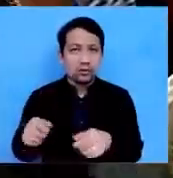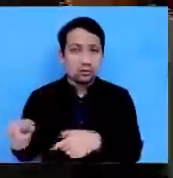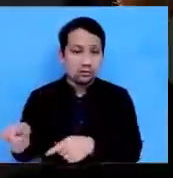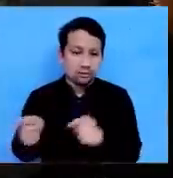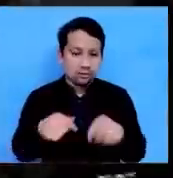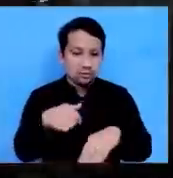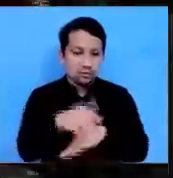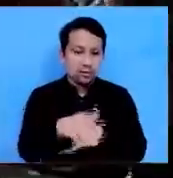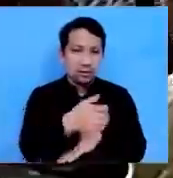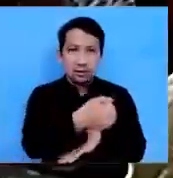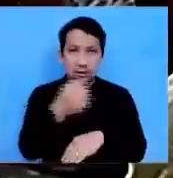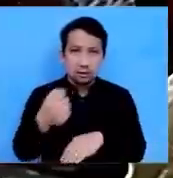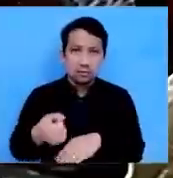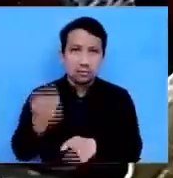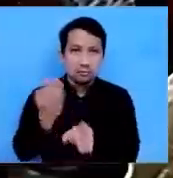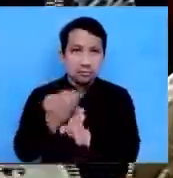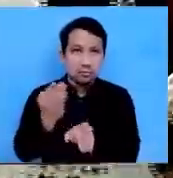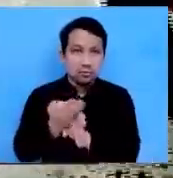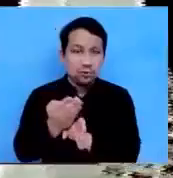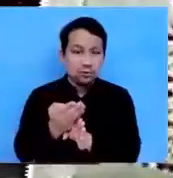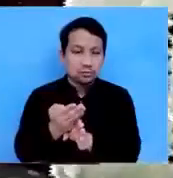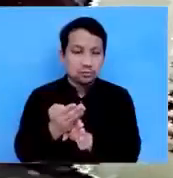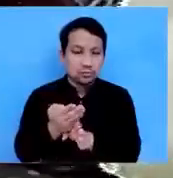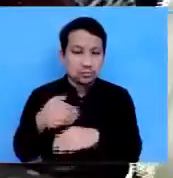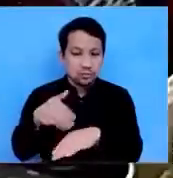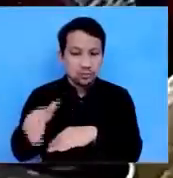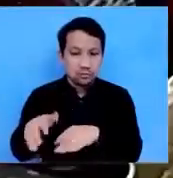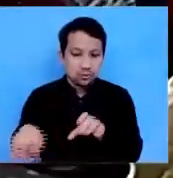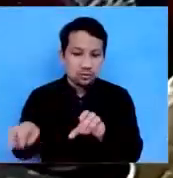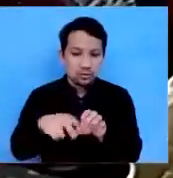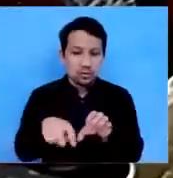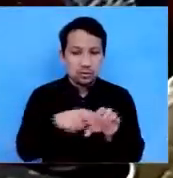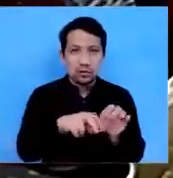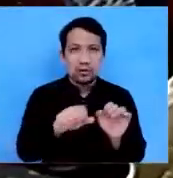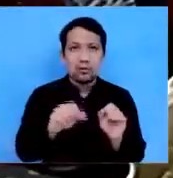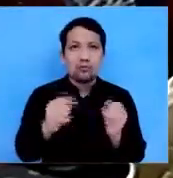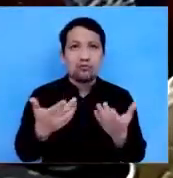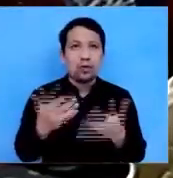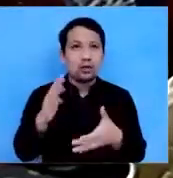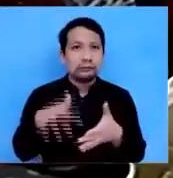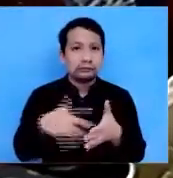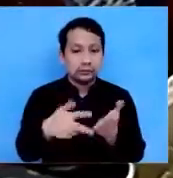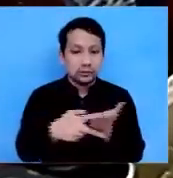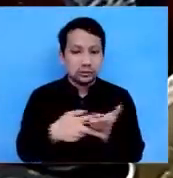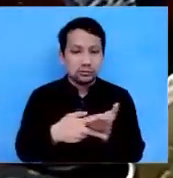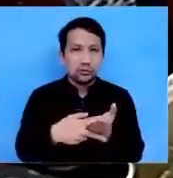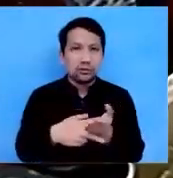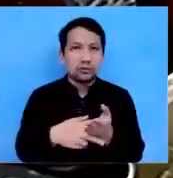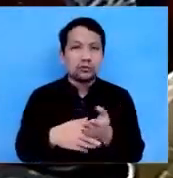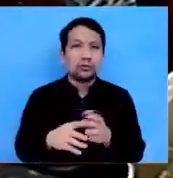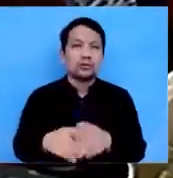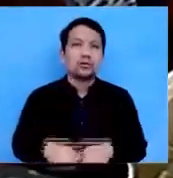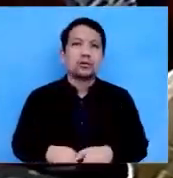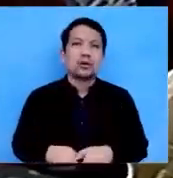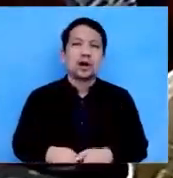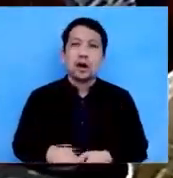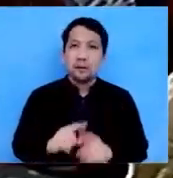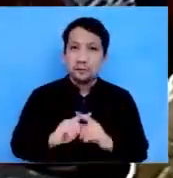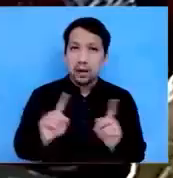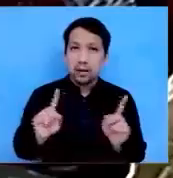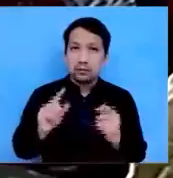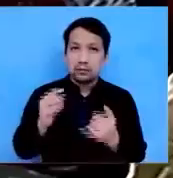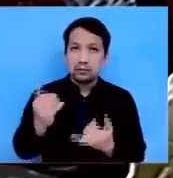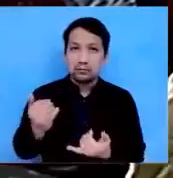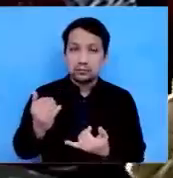ng isang bus para lang ipasakay lahat ng mga chance passengers yung hindi nga nakaabot doon sa online booking. Pero ngayon kasi,